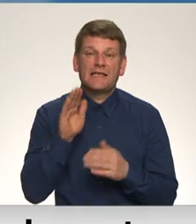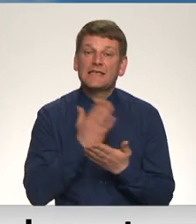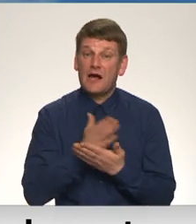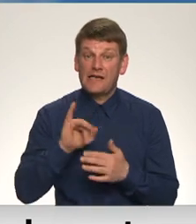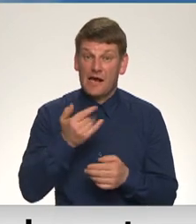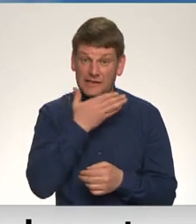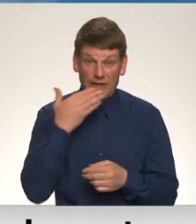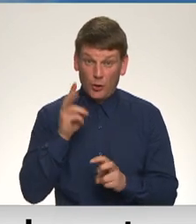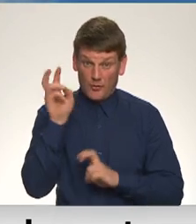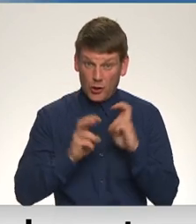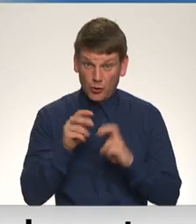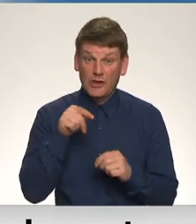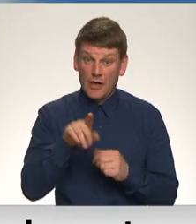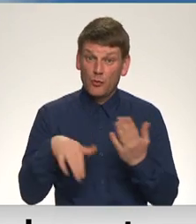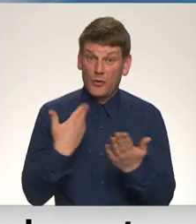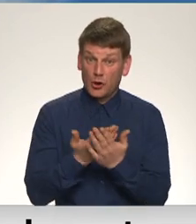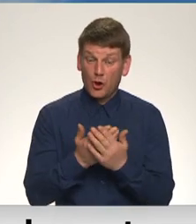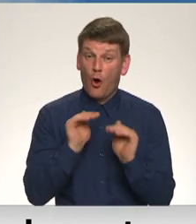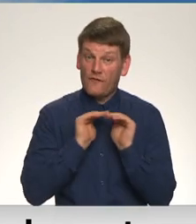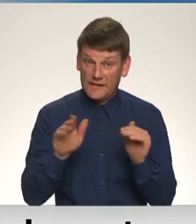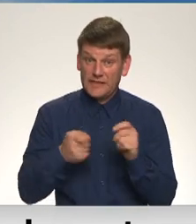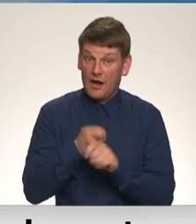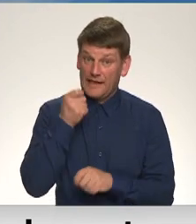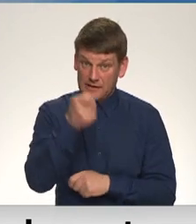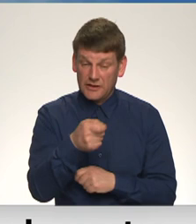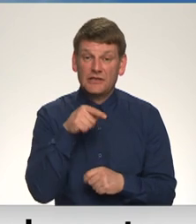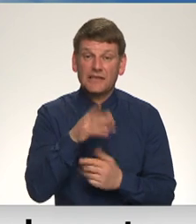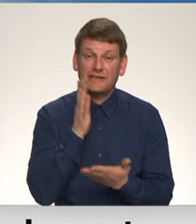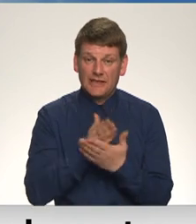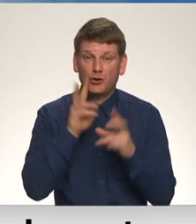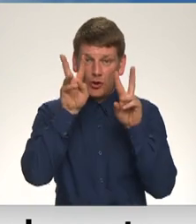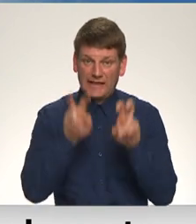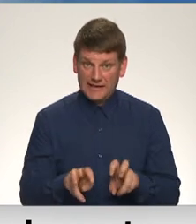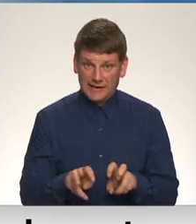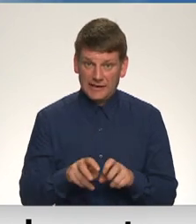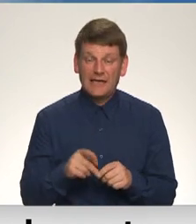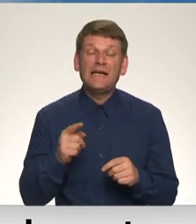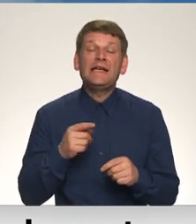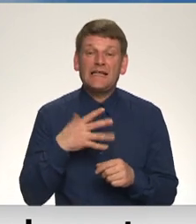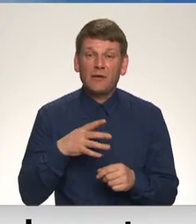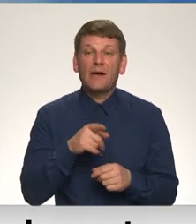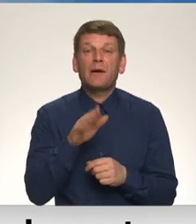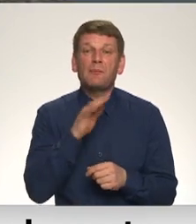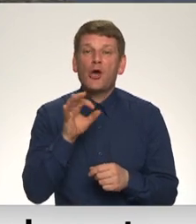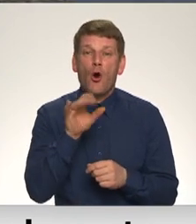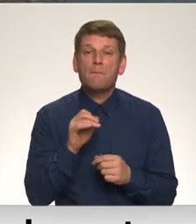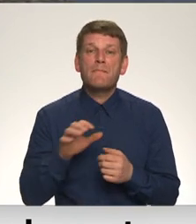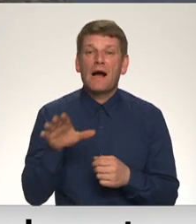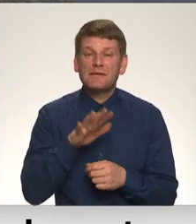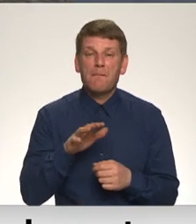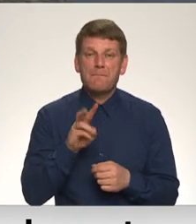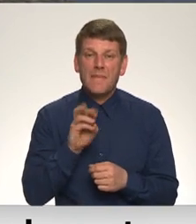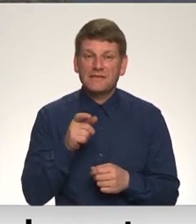ja siltuma ražotāju šādu priekšlikumu oficiāli iesniegšot, tas tikšot izskatīts. Tikmēr Latvijas biomasas asociācijas